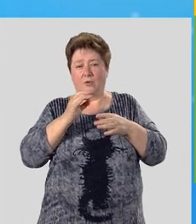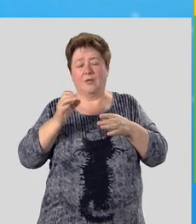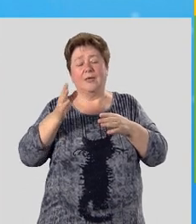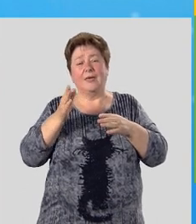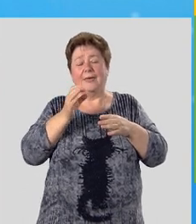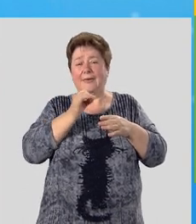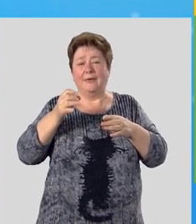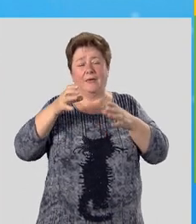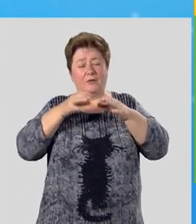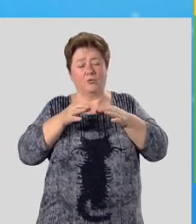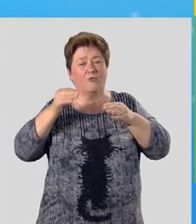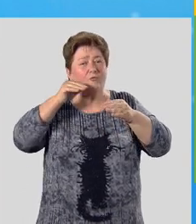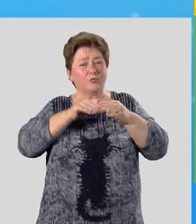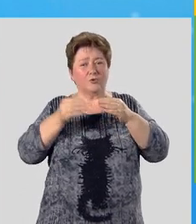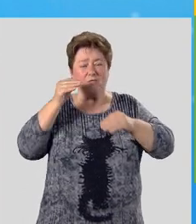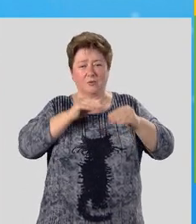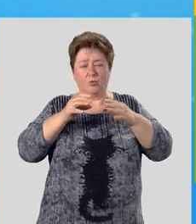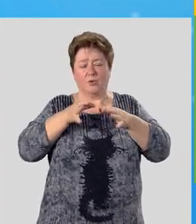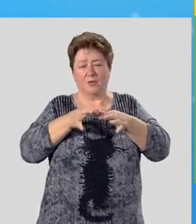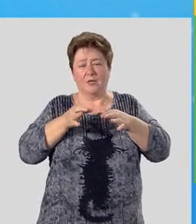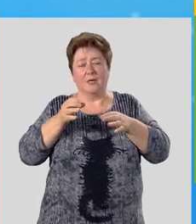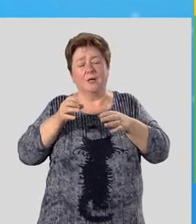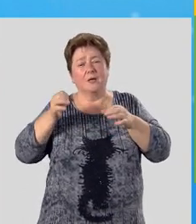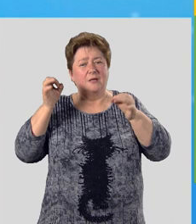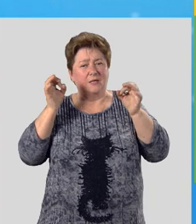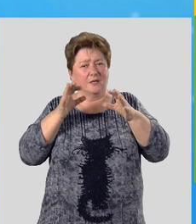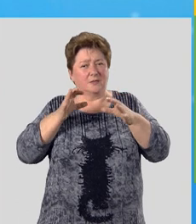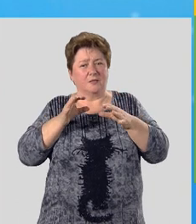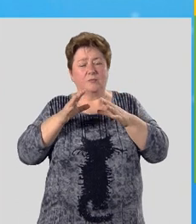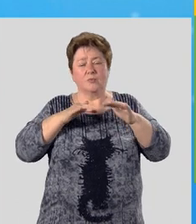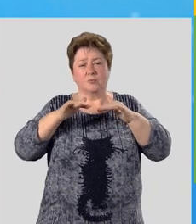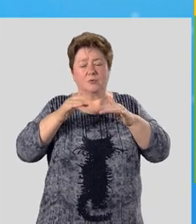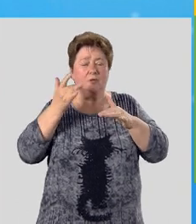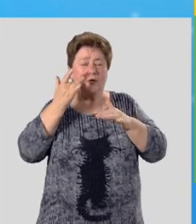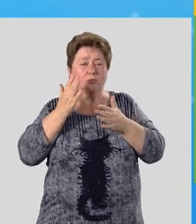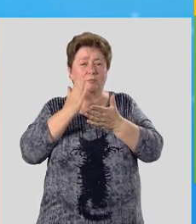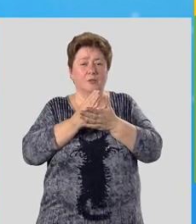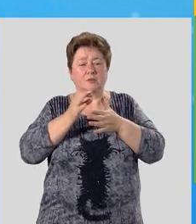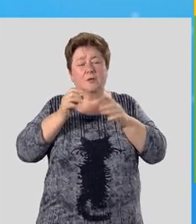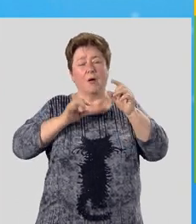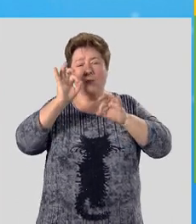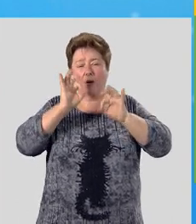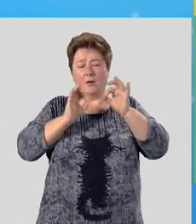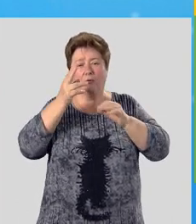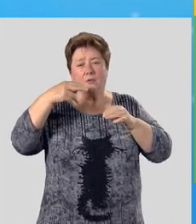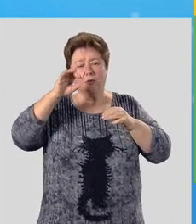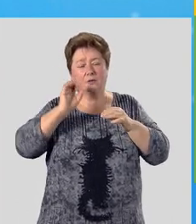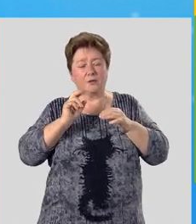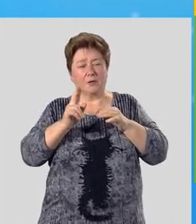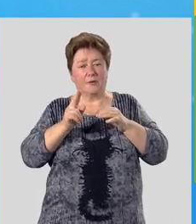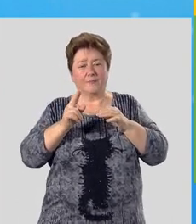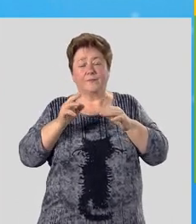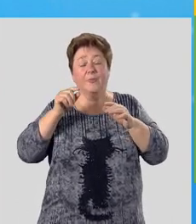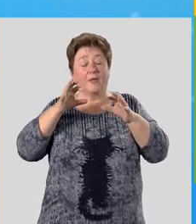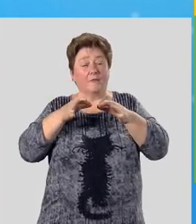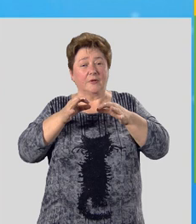ядром. Внутри ядро заполнено ядерным соком, в котором находятся молекулы ДНК. В ядре